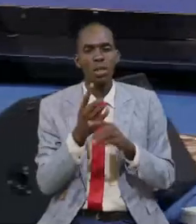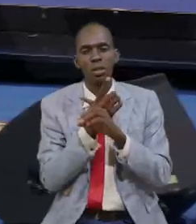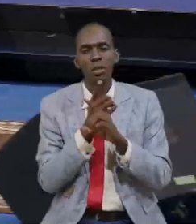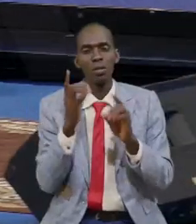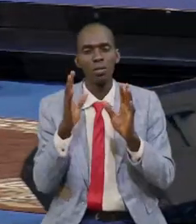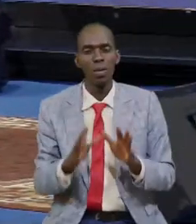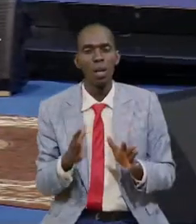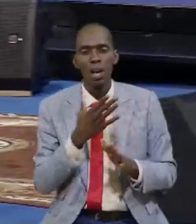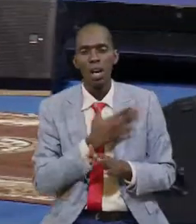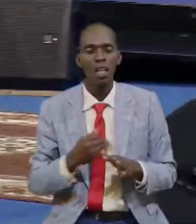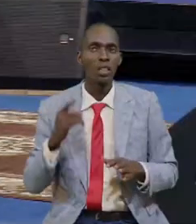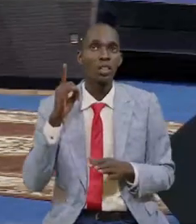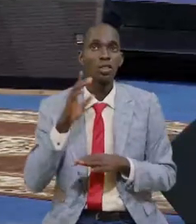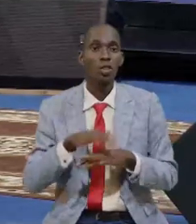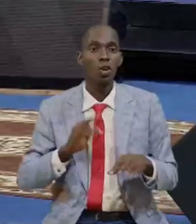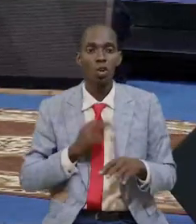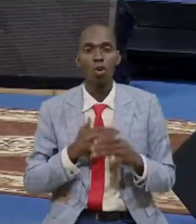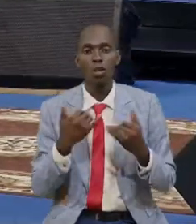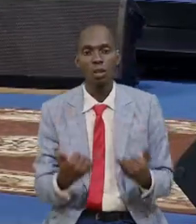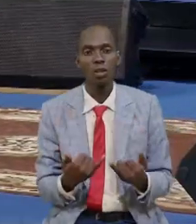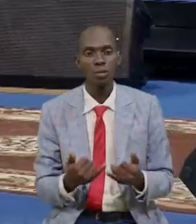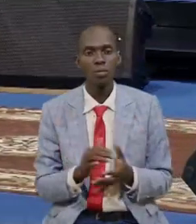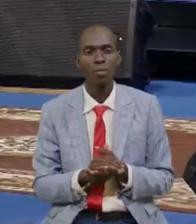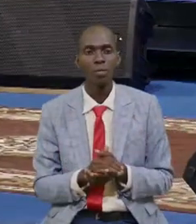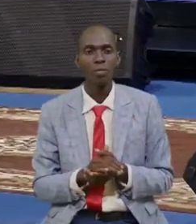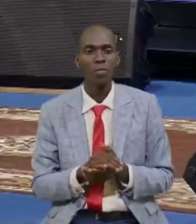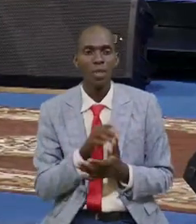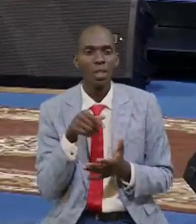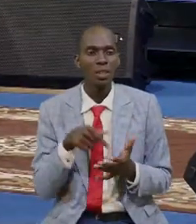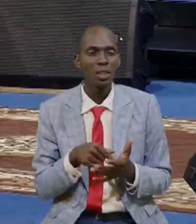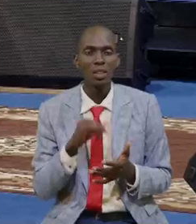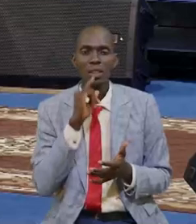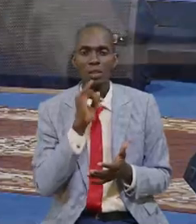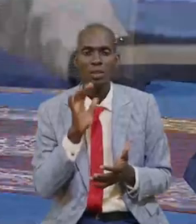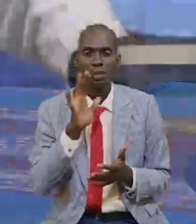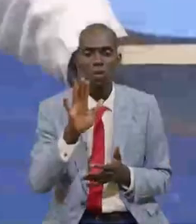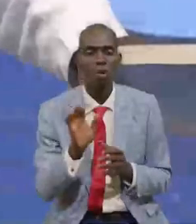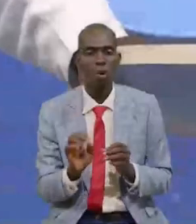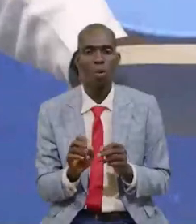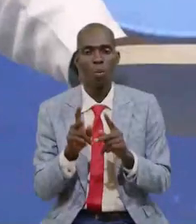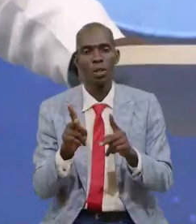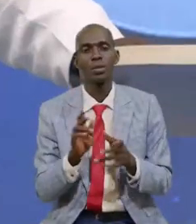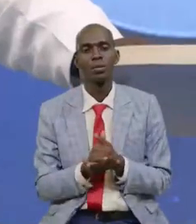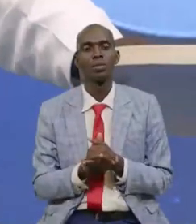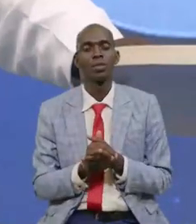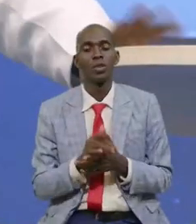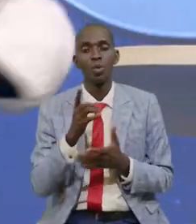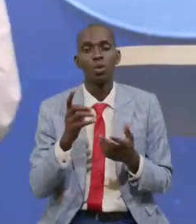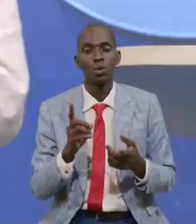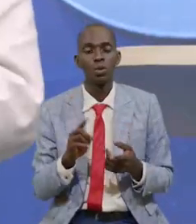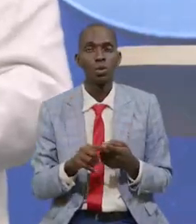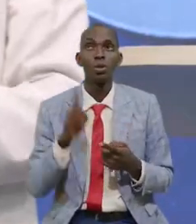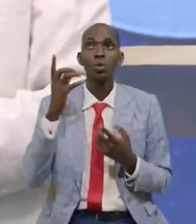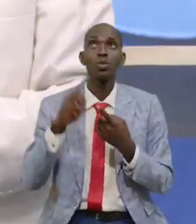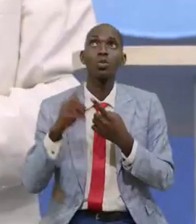Sauveur. Et il nous appelle maintenant, il dit que voici votre occasion, qu'il veut venir vivre au-dedans